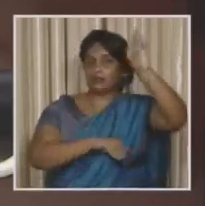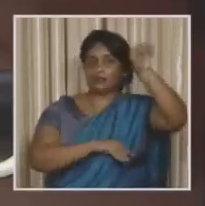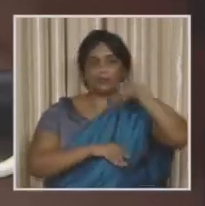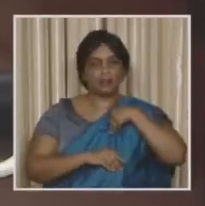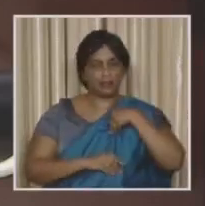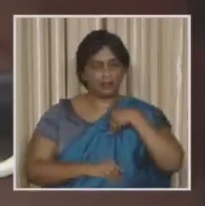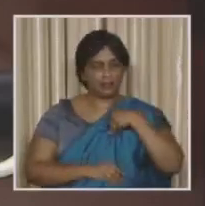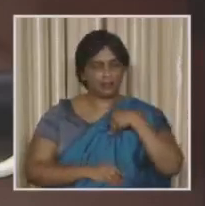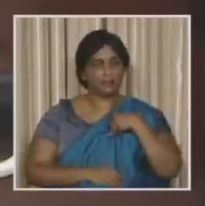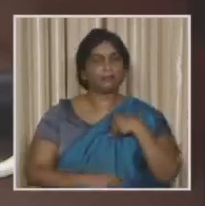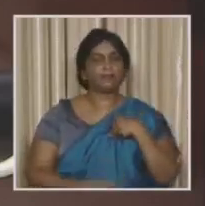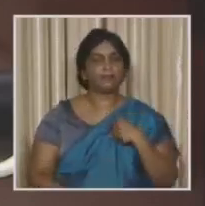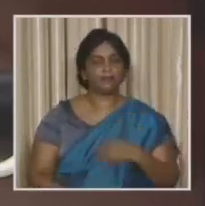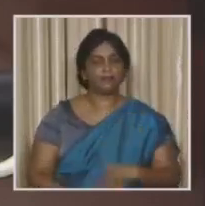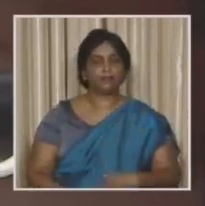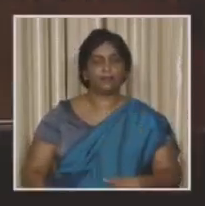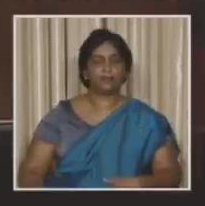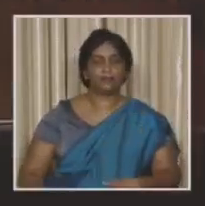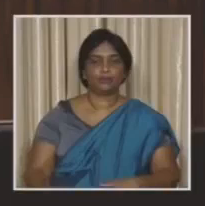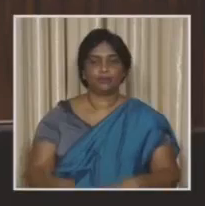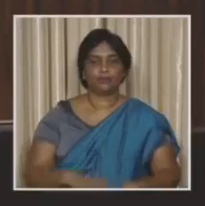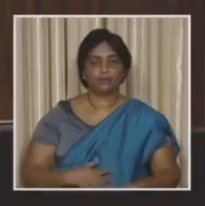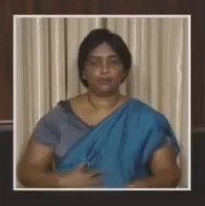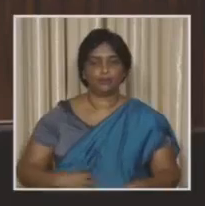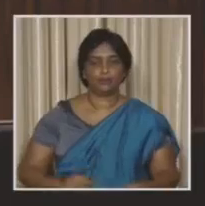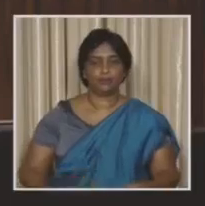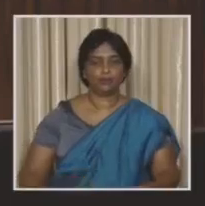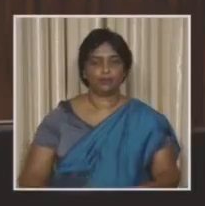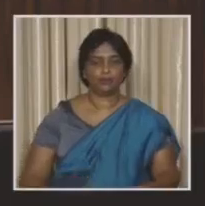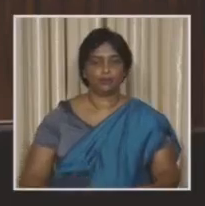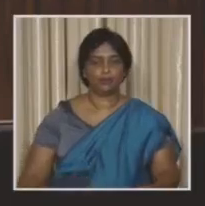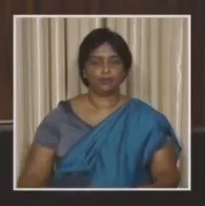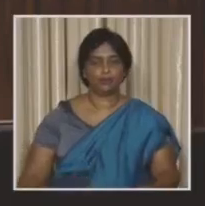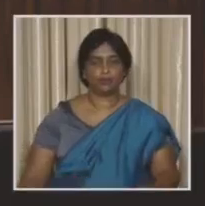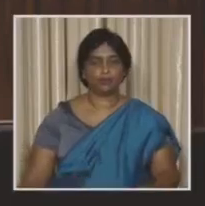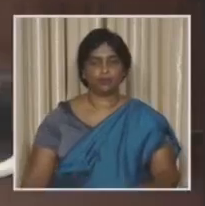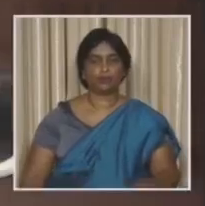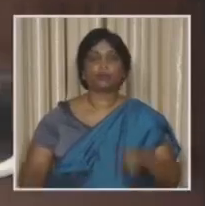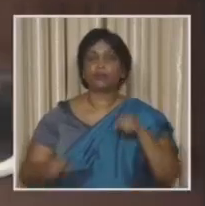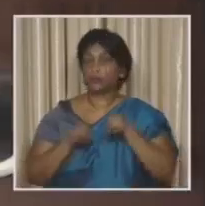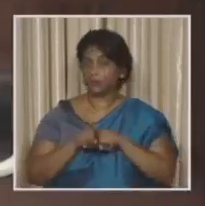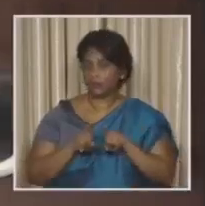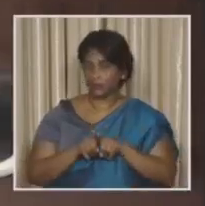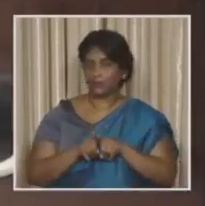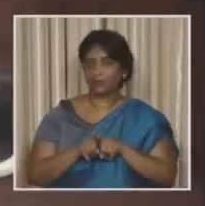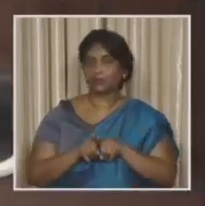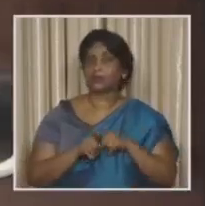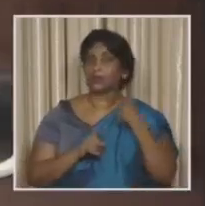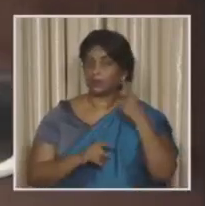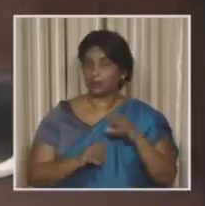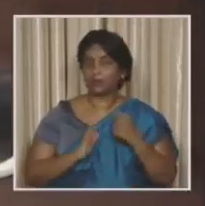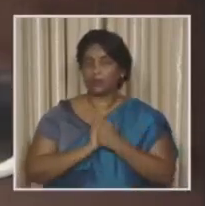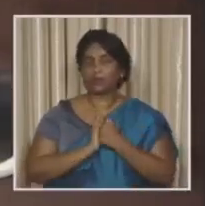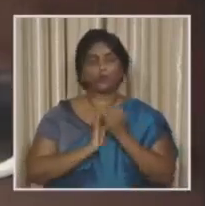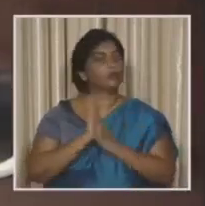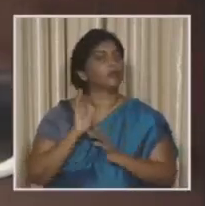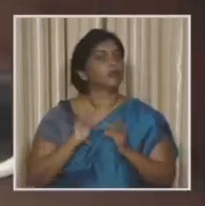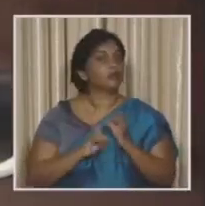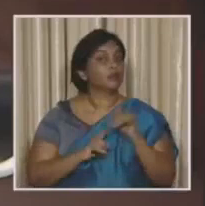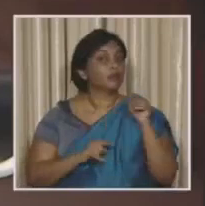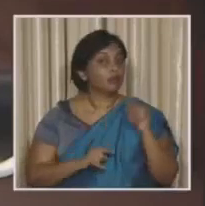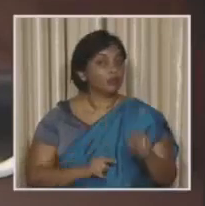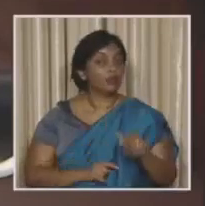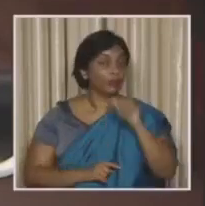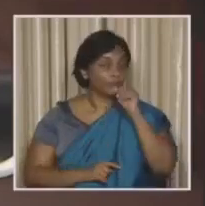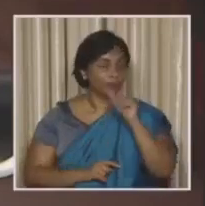ලබා දුන්නේ. ඔබතුමාට තව මිනිත්තු දෙකක කාලයක් තියෙනවා. මා ඉක්මින් කරන්න ගිනම්. ඒ නිසා ගරු මන්ත්‍රීතුමීනි මෙතන